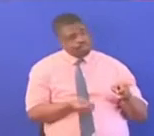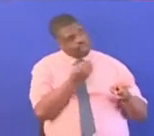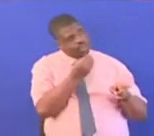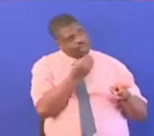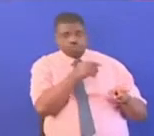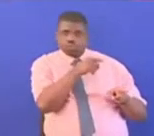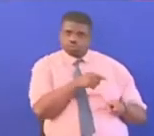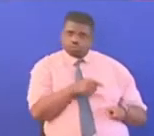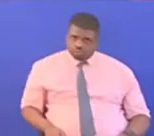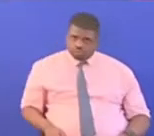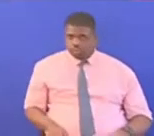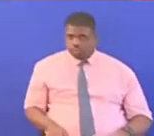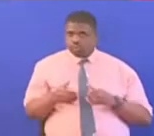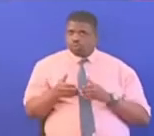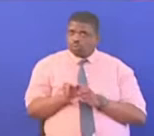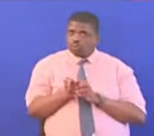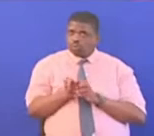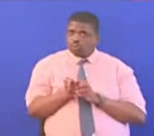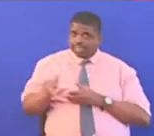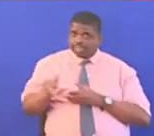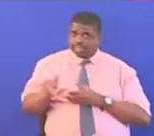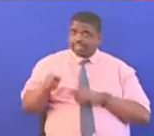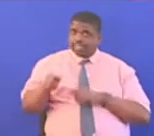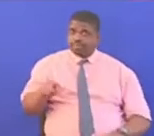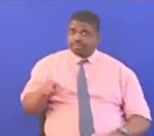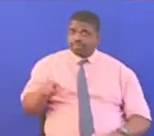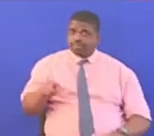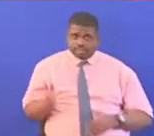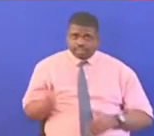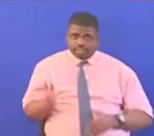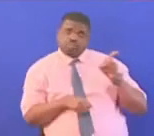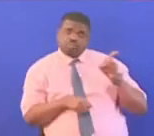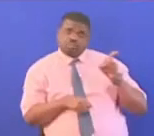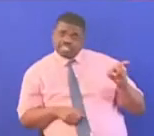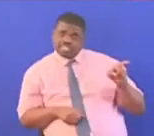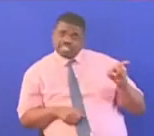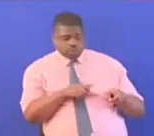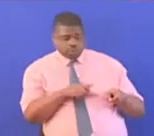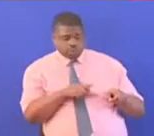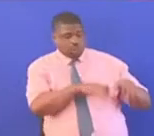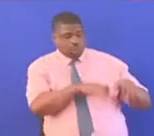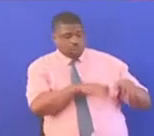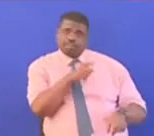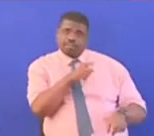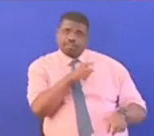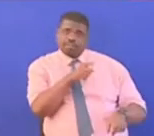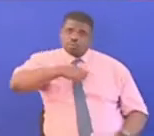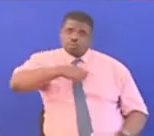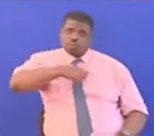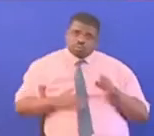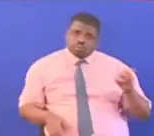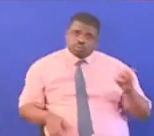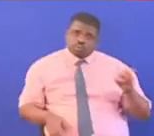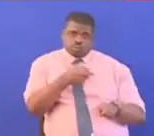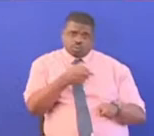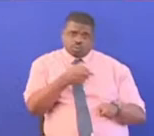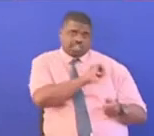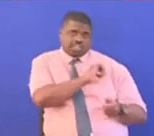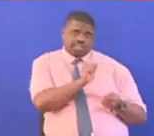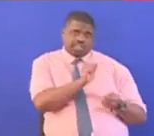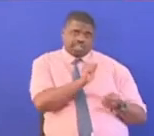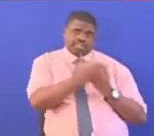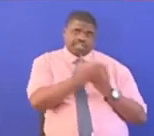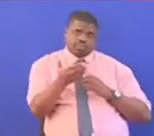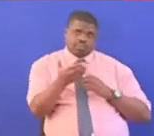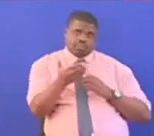mifugo, ambayo tunapotenga maeneo ya mifugo ndio maeneo hayo hayo ambayo wanyama wetu ambao ni rasilimali za nchi